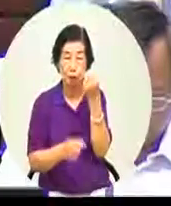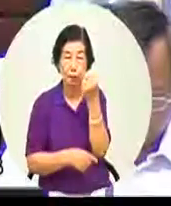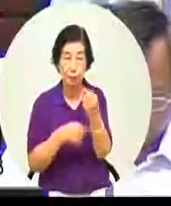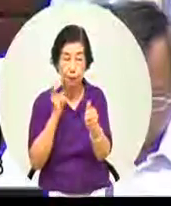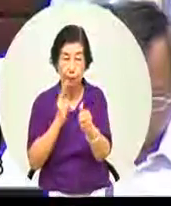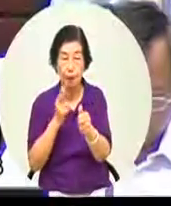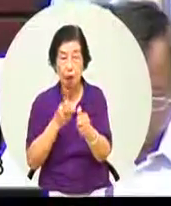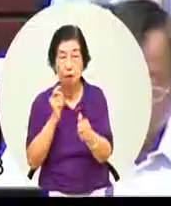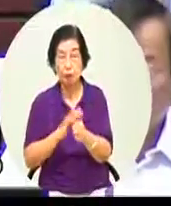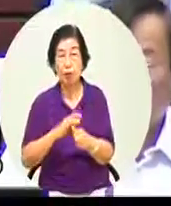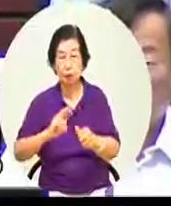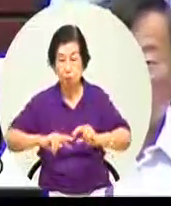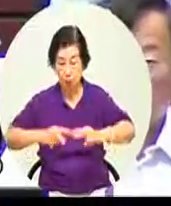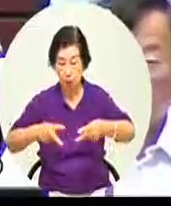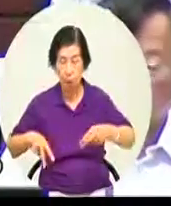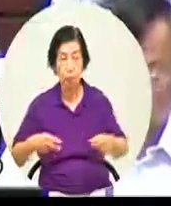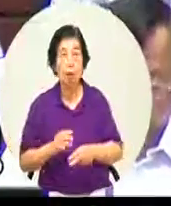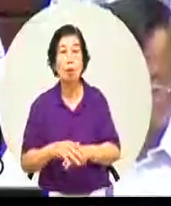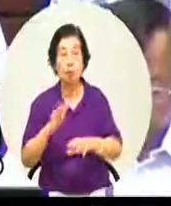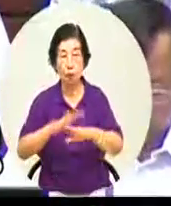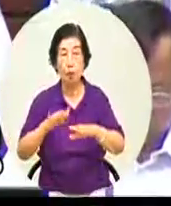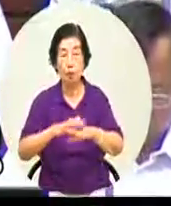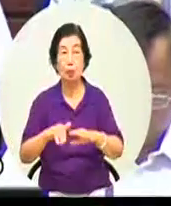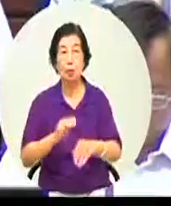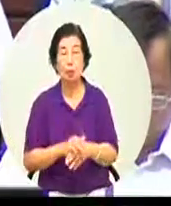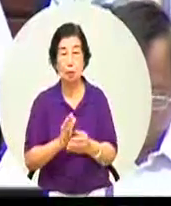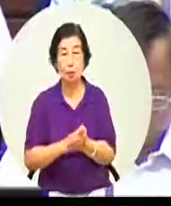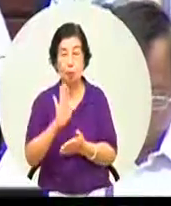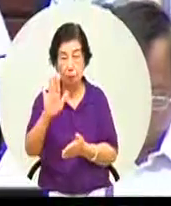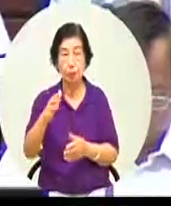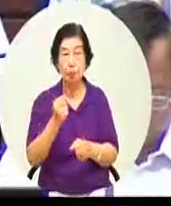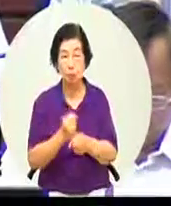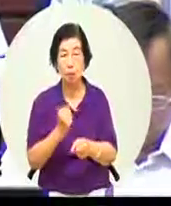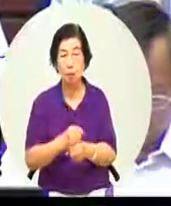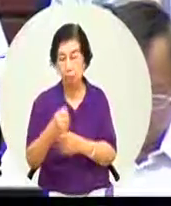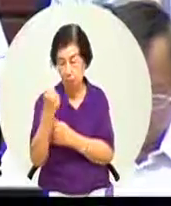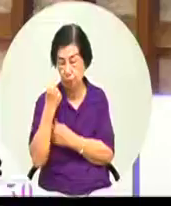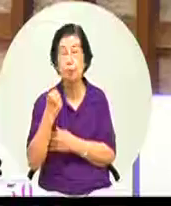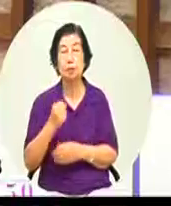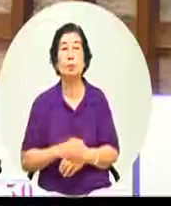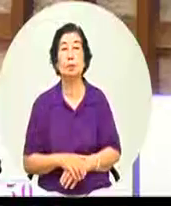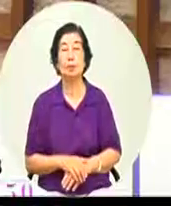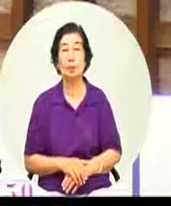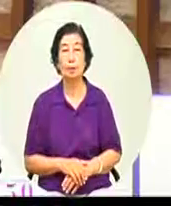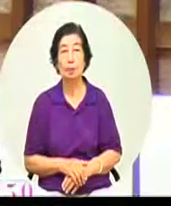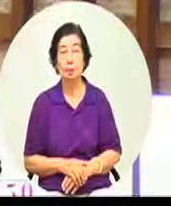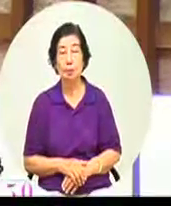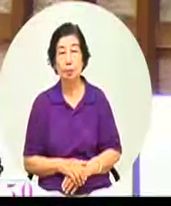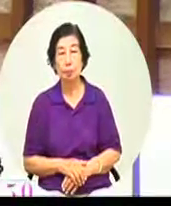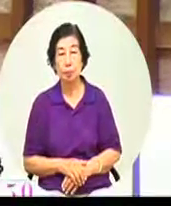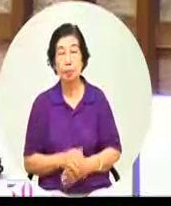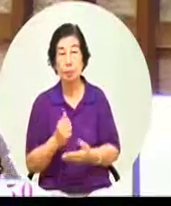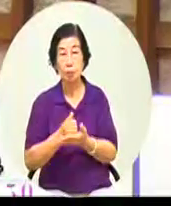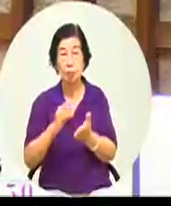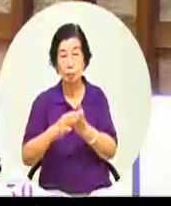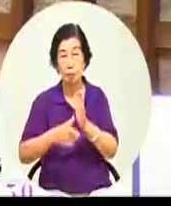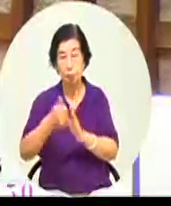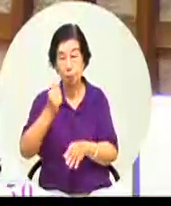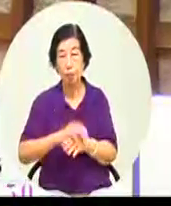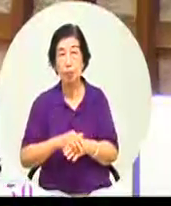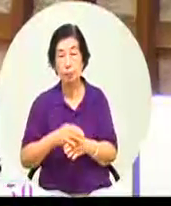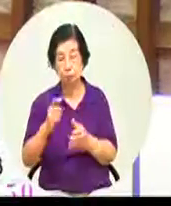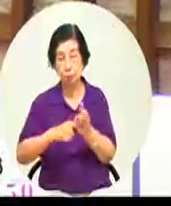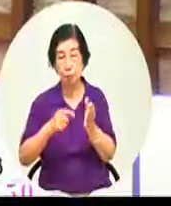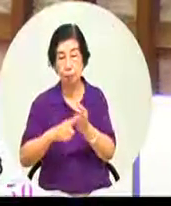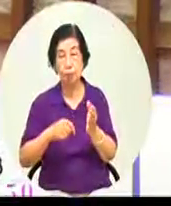做一些改变。所以这个部分我们后续都会去做一些努力。 好，先请局长坐一下，等下吼，简单甲大发哥